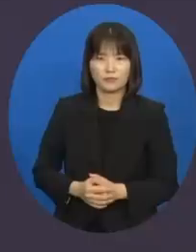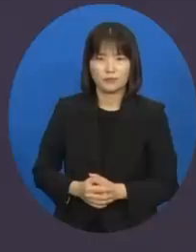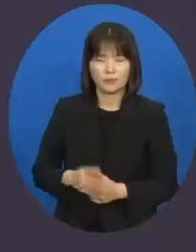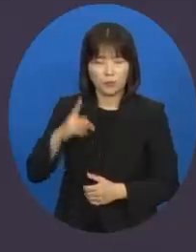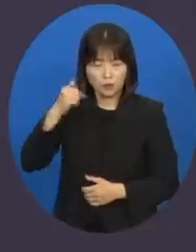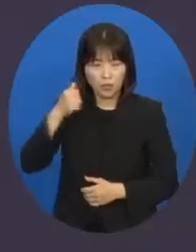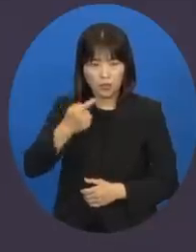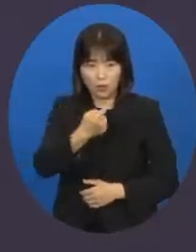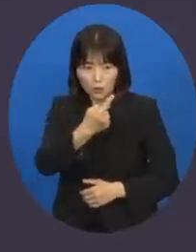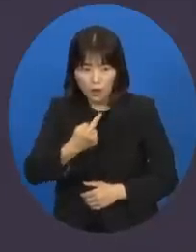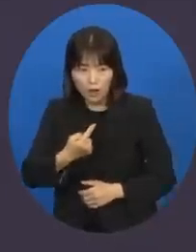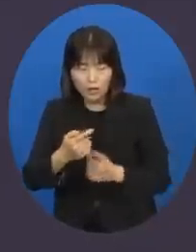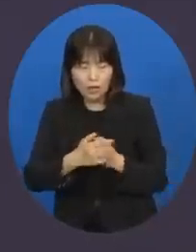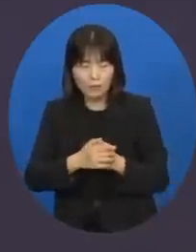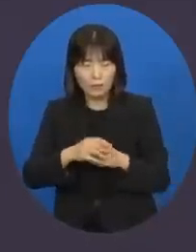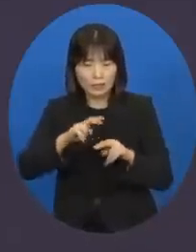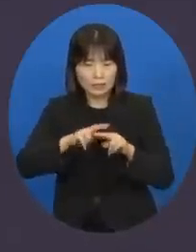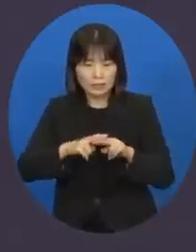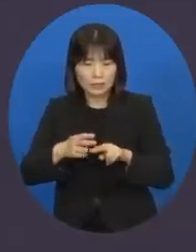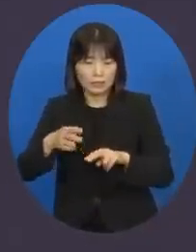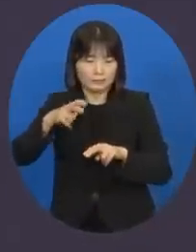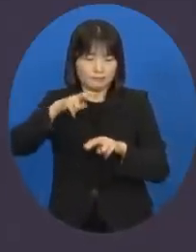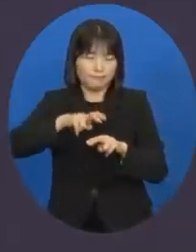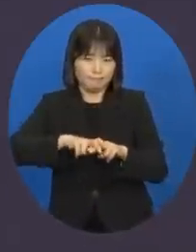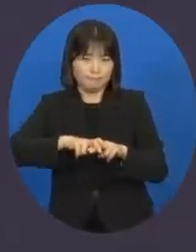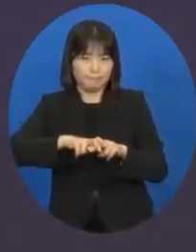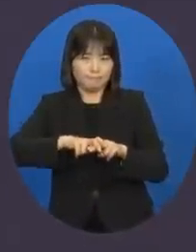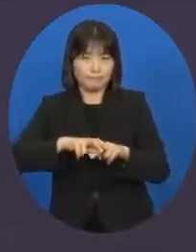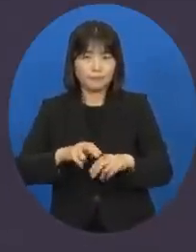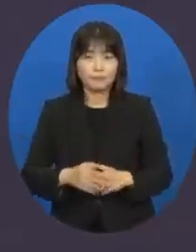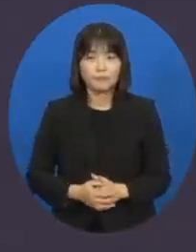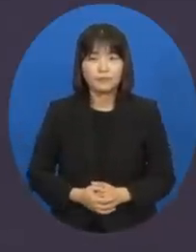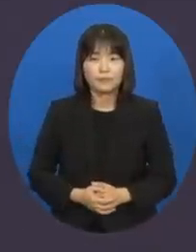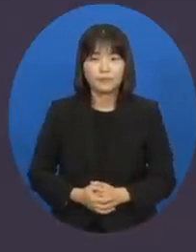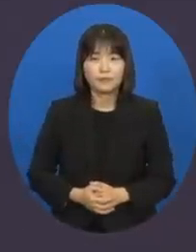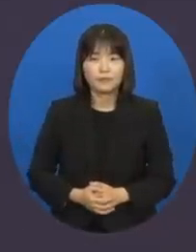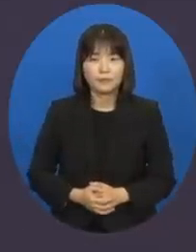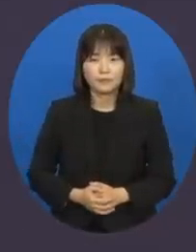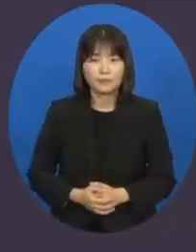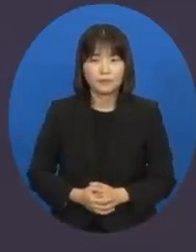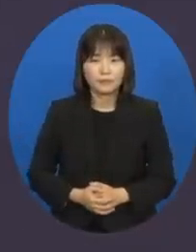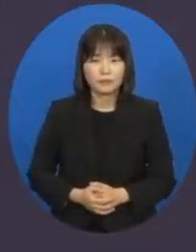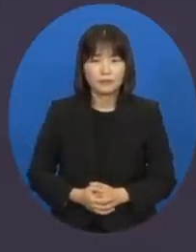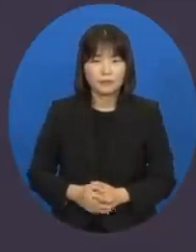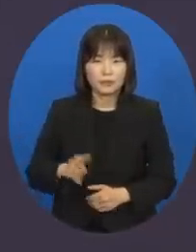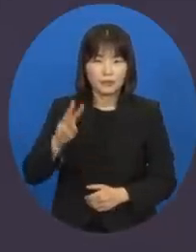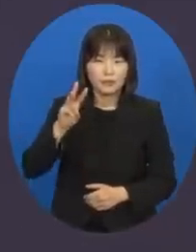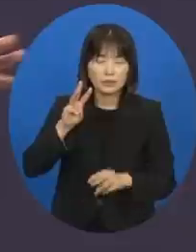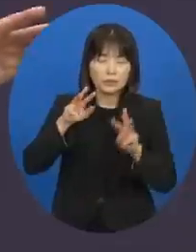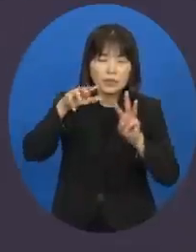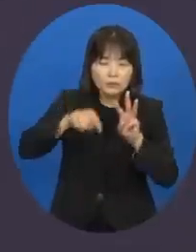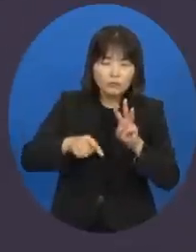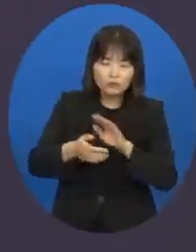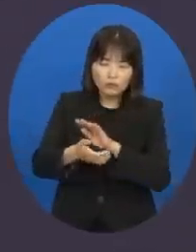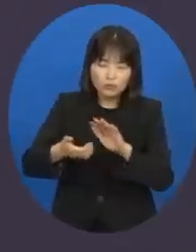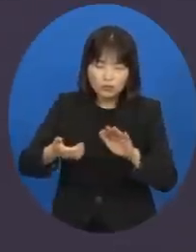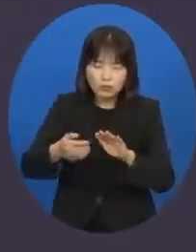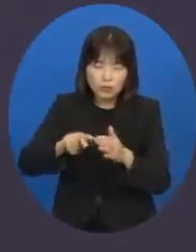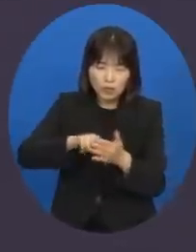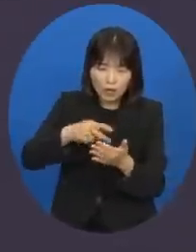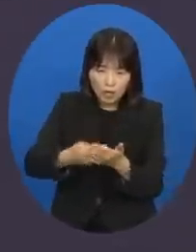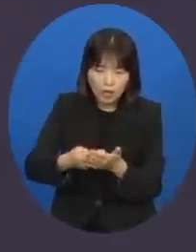목사님이 온다고 의자에 앉아서 다 앉아 계시더라는 거예요. 3주 전에 쓰러진 이후로 20일간 일어나지도